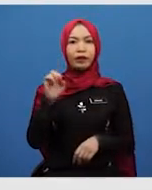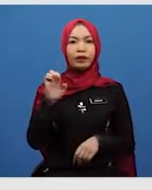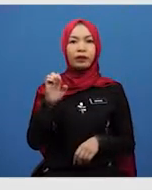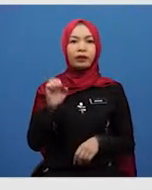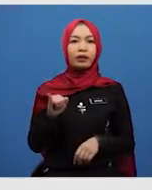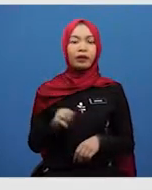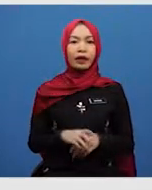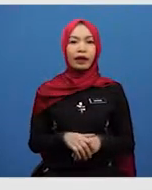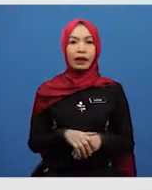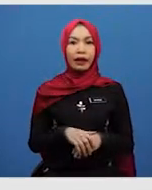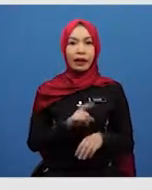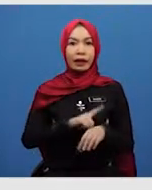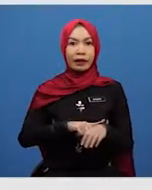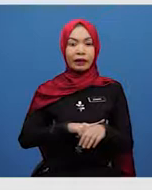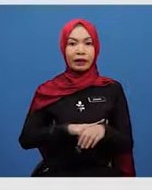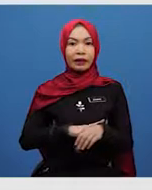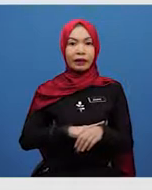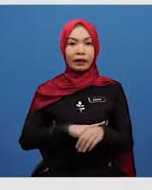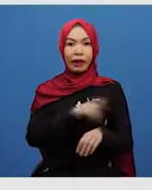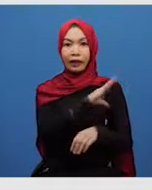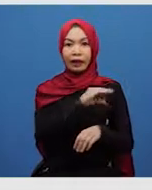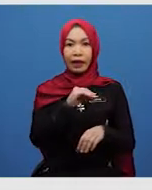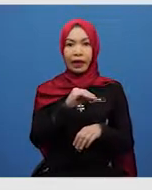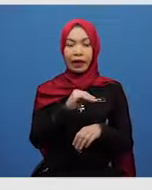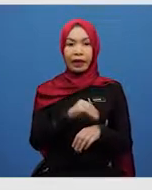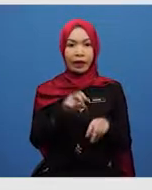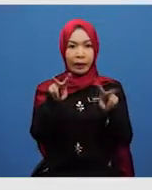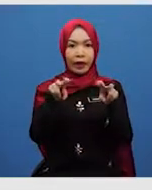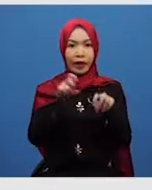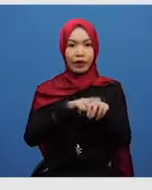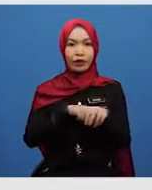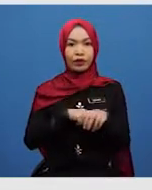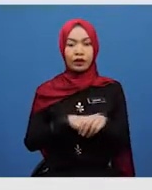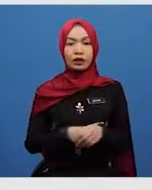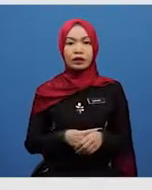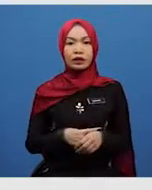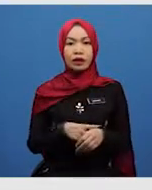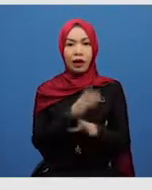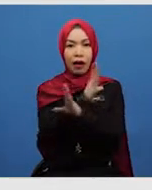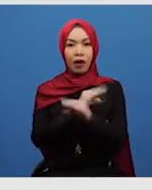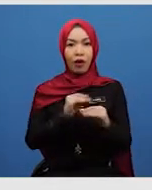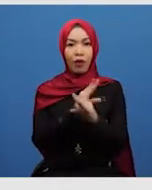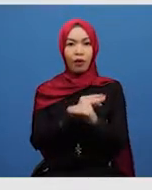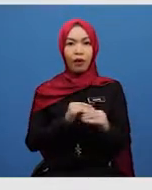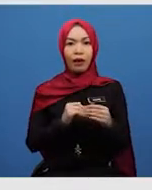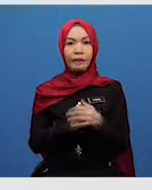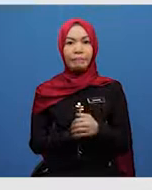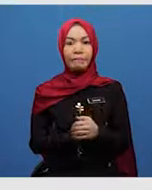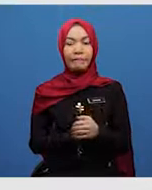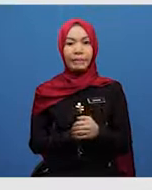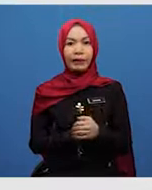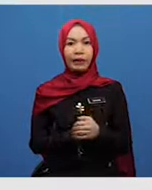distrowatch dipengaruhi sistem petak peran Kesultanan Brunei sistem pentadbiran